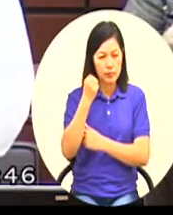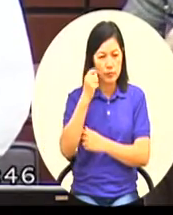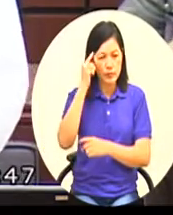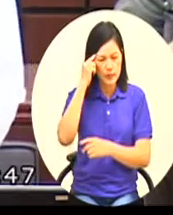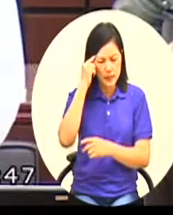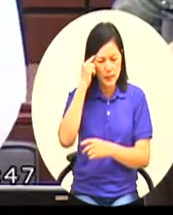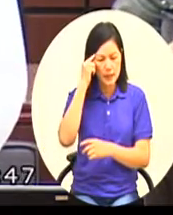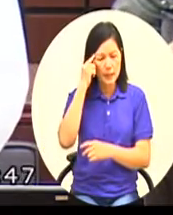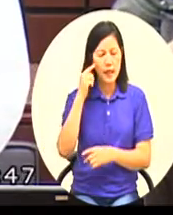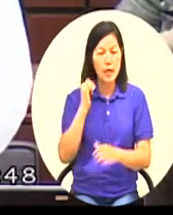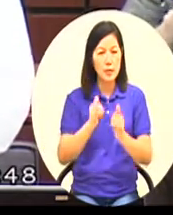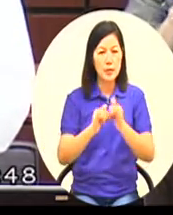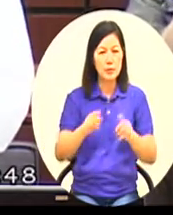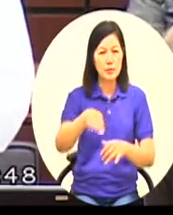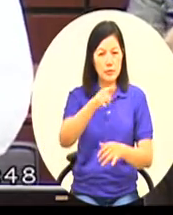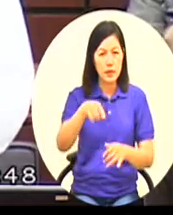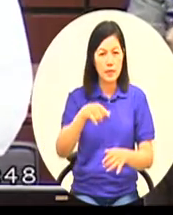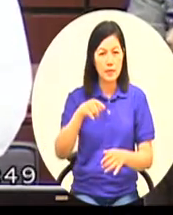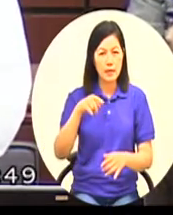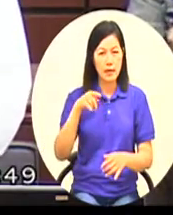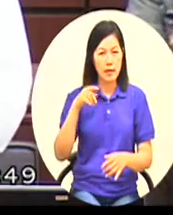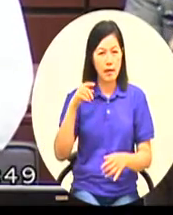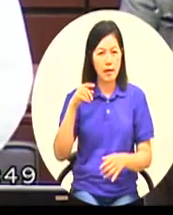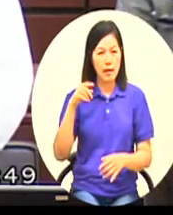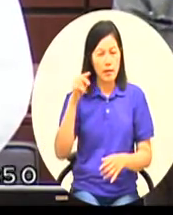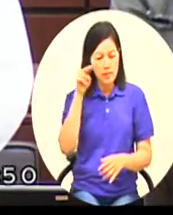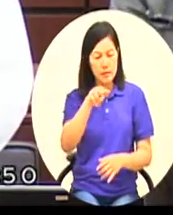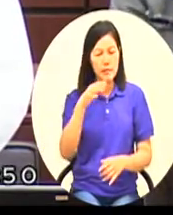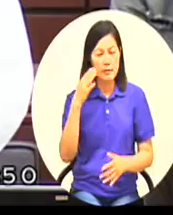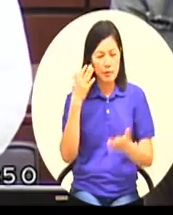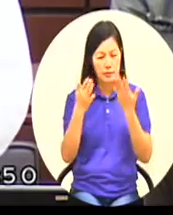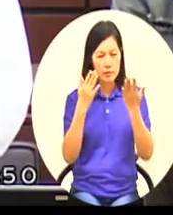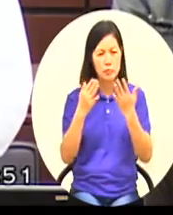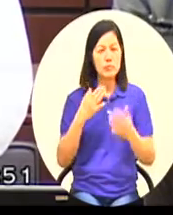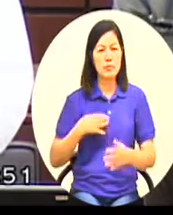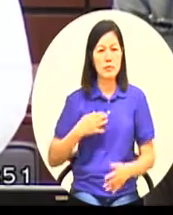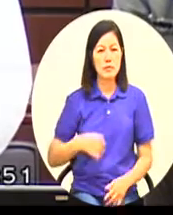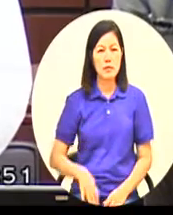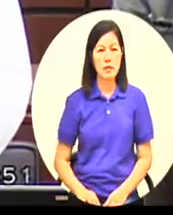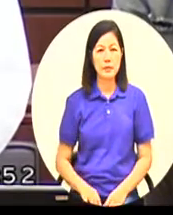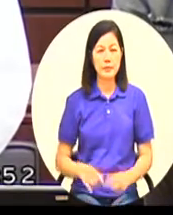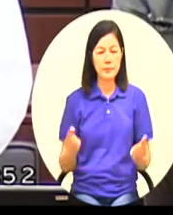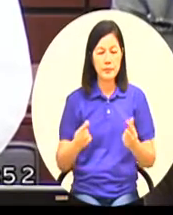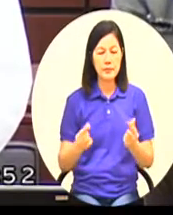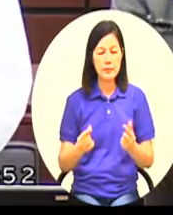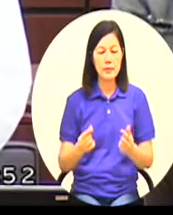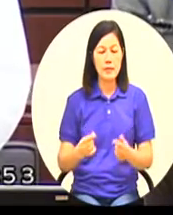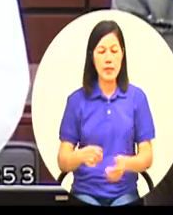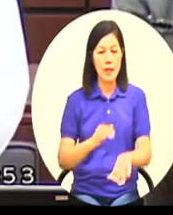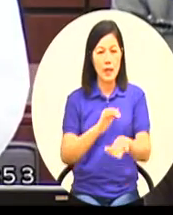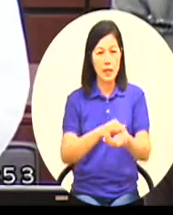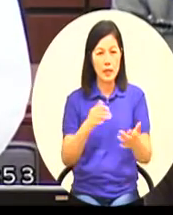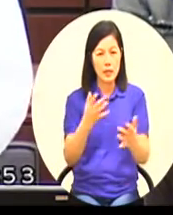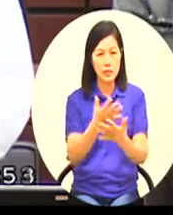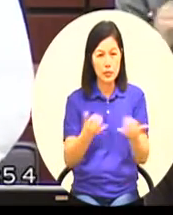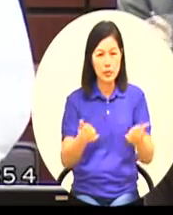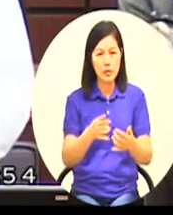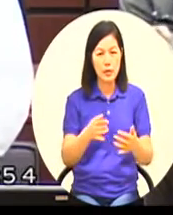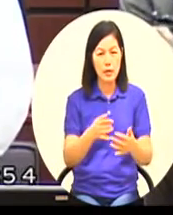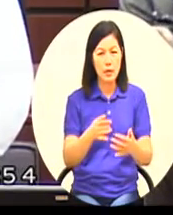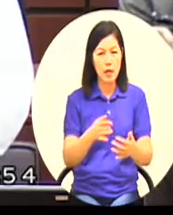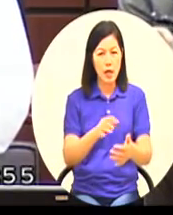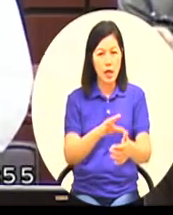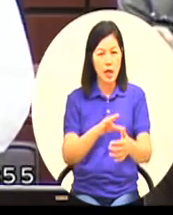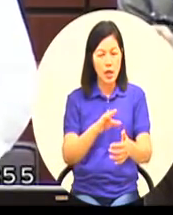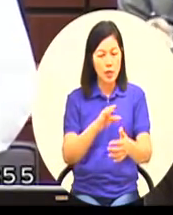是让民众了解。而且其实更重要的是说，即使在医学中心的医师对于因为没有分级医疗进来的病